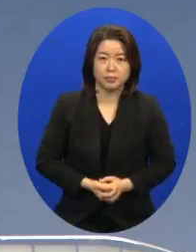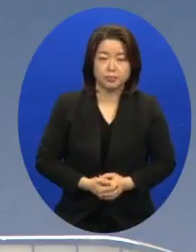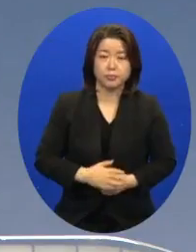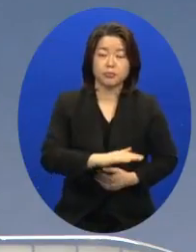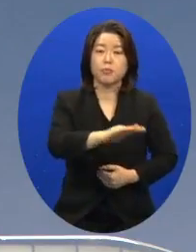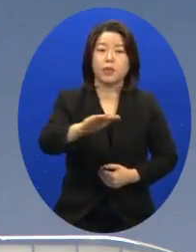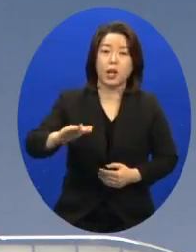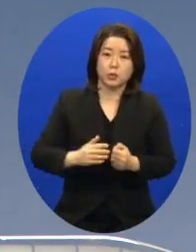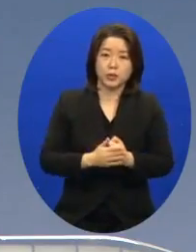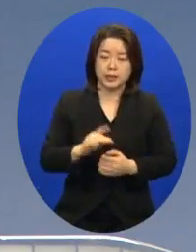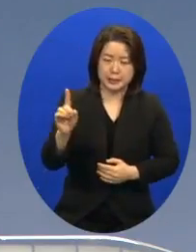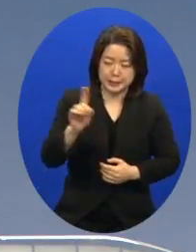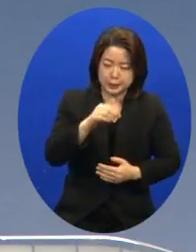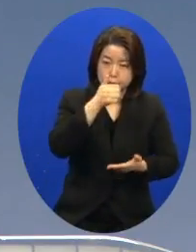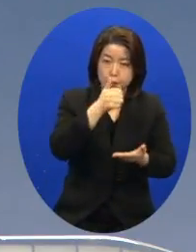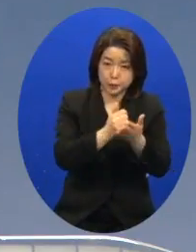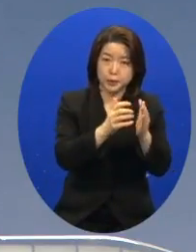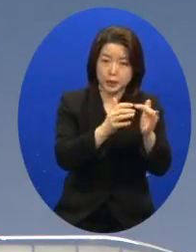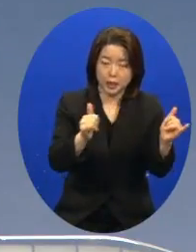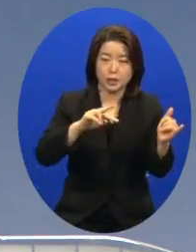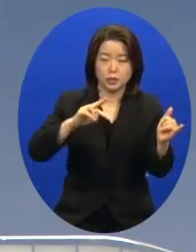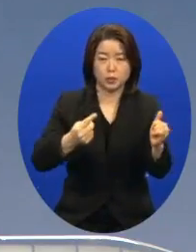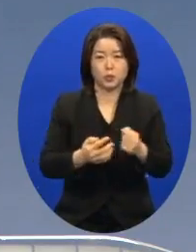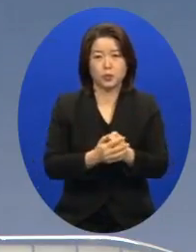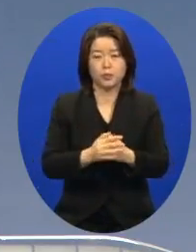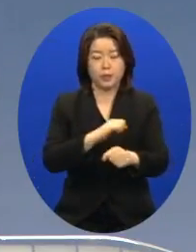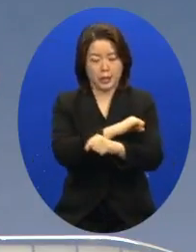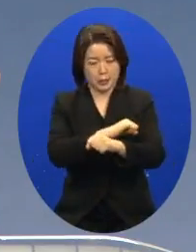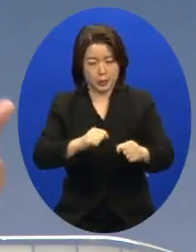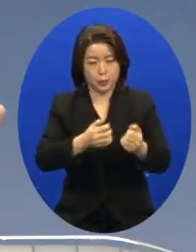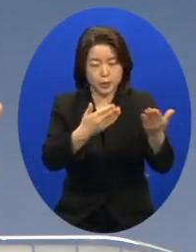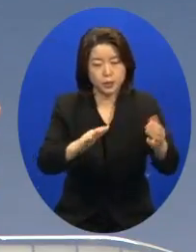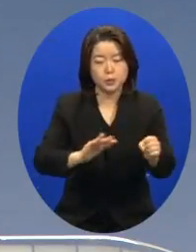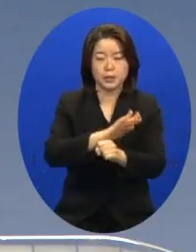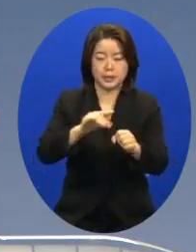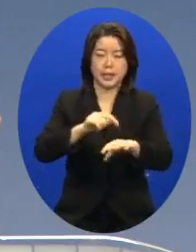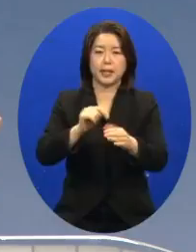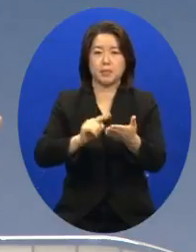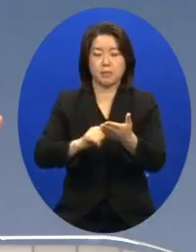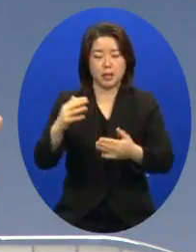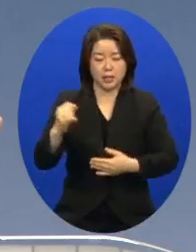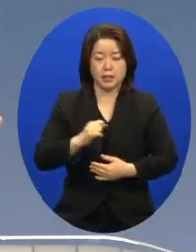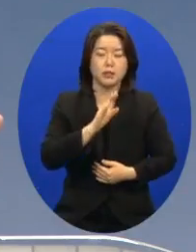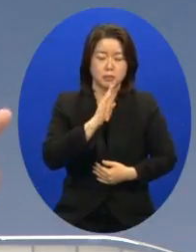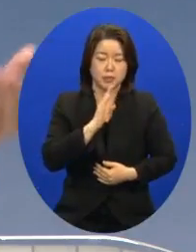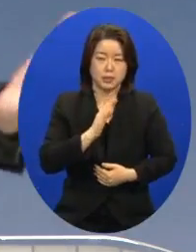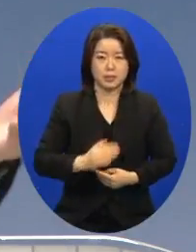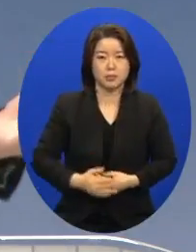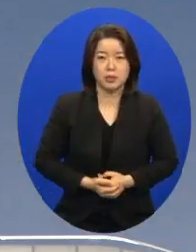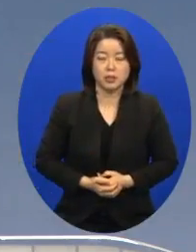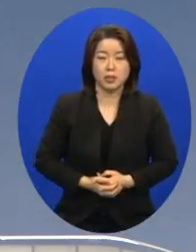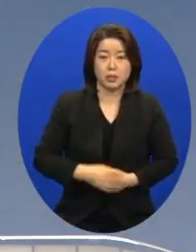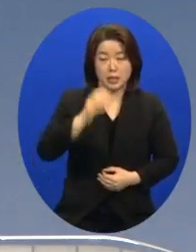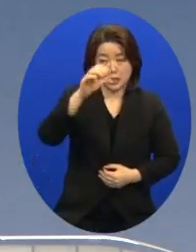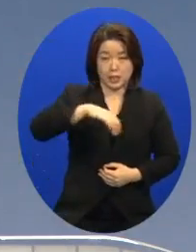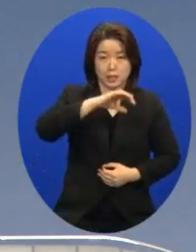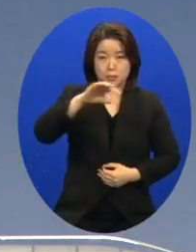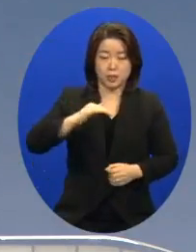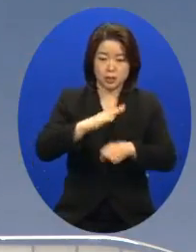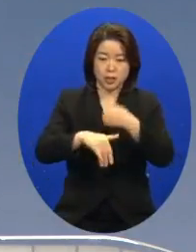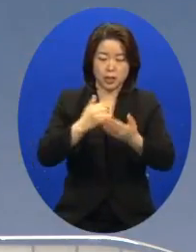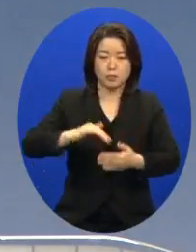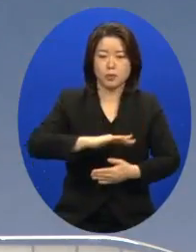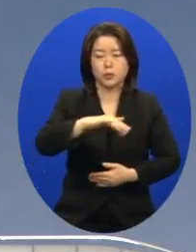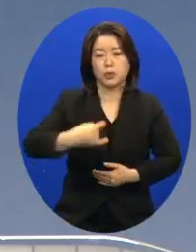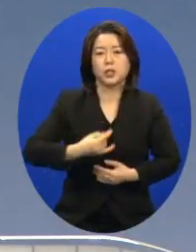우리는 어떤 죄인도 용서하고 사랑하는 마음을 가져야 합니다 십자가에서 하나님이 우리에게